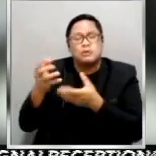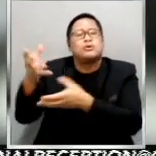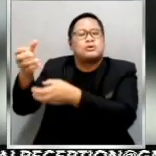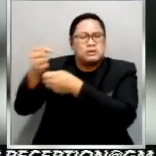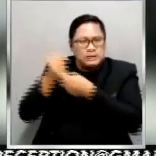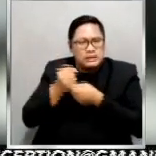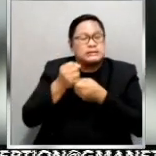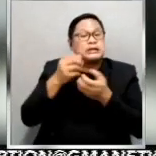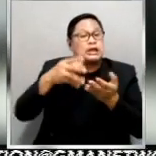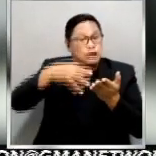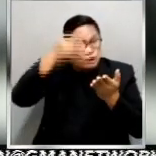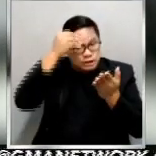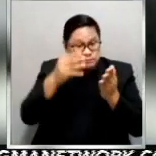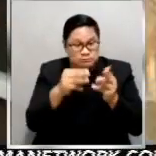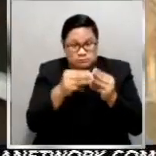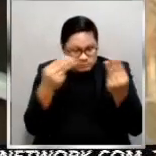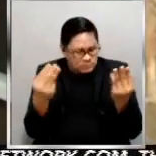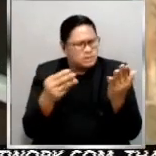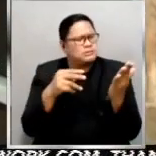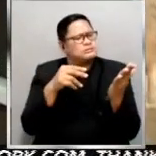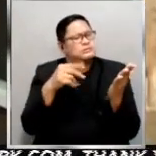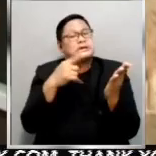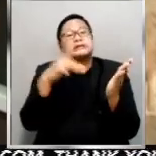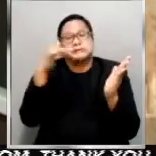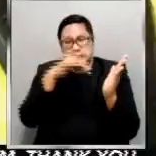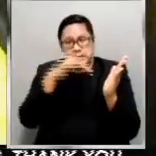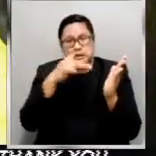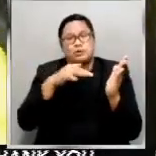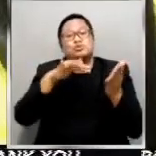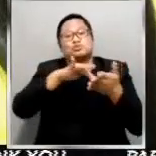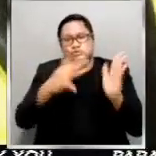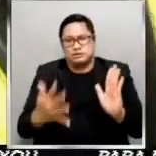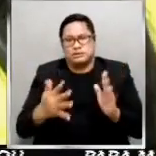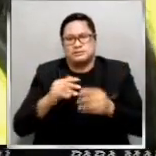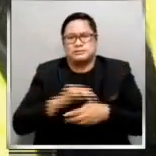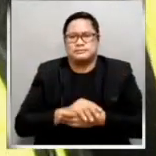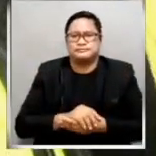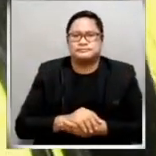mag-aaral pa rin yung bata. Chino Gaston, nakatutok. 24 oras.